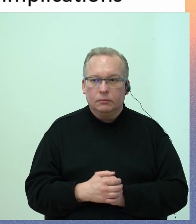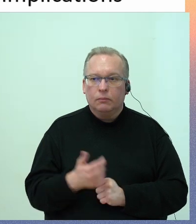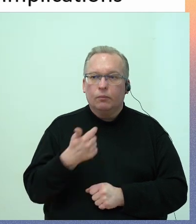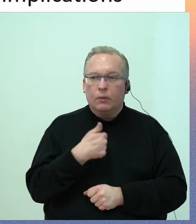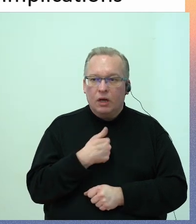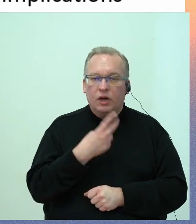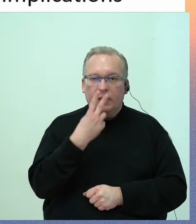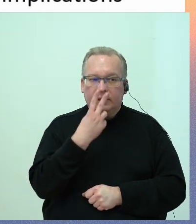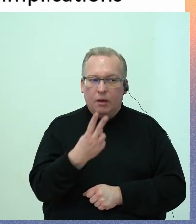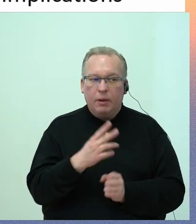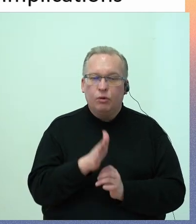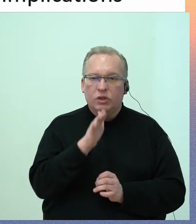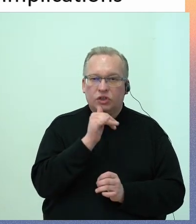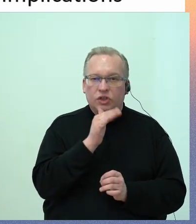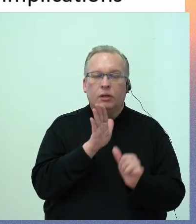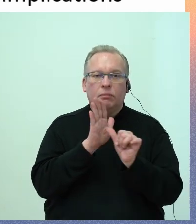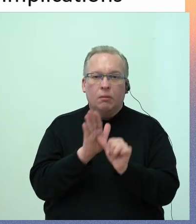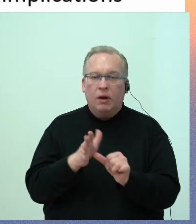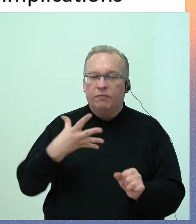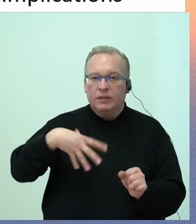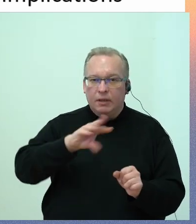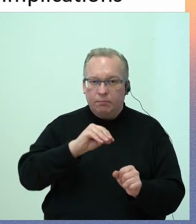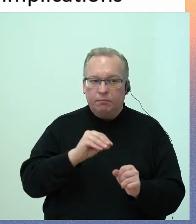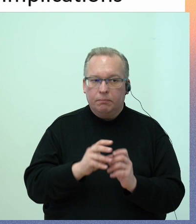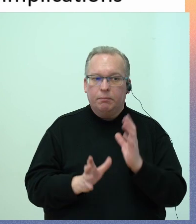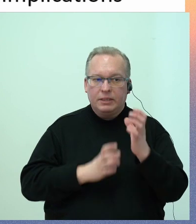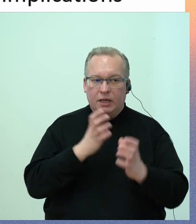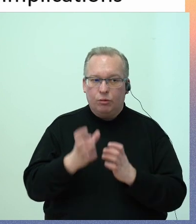Aš stebėjau antisemitizmą visame pasaulyje.